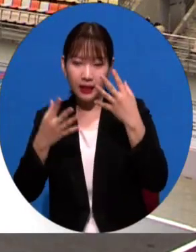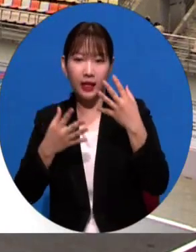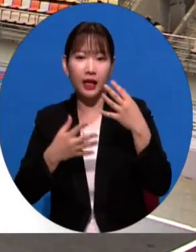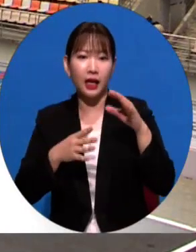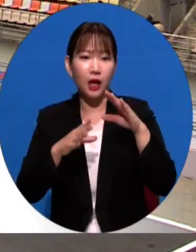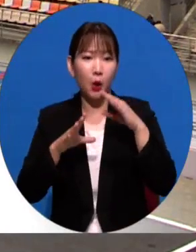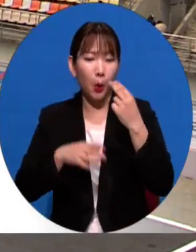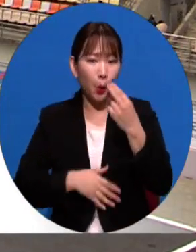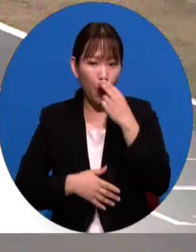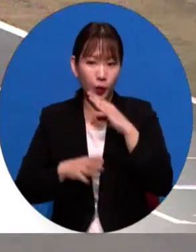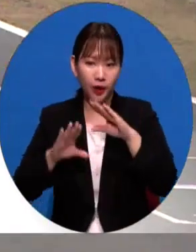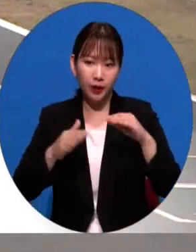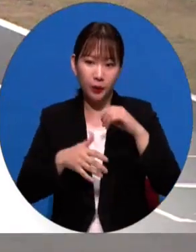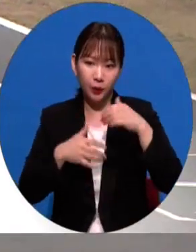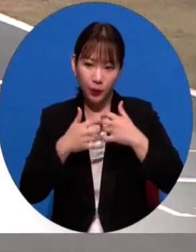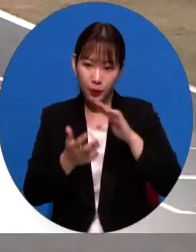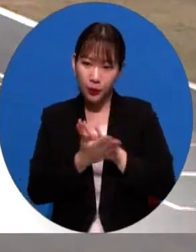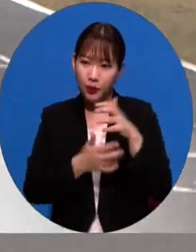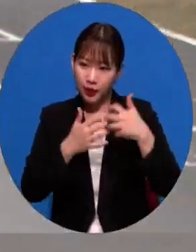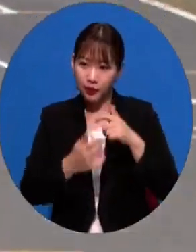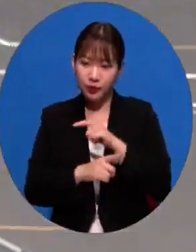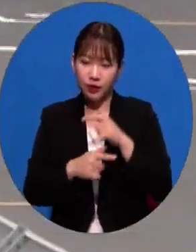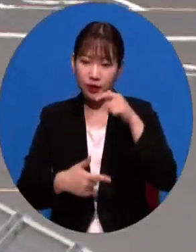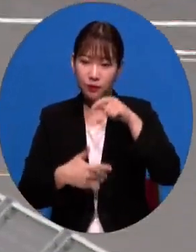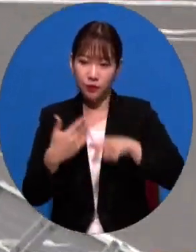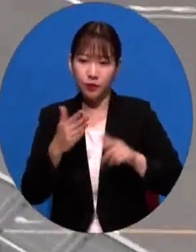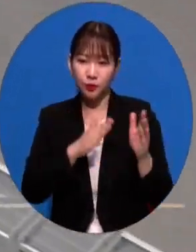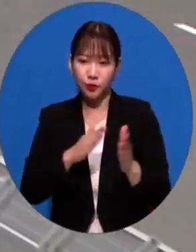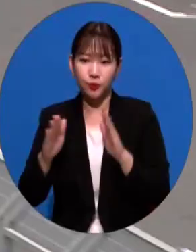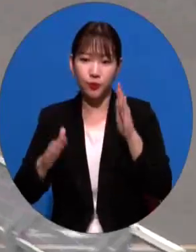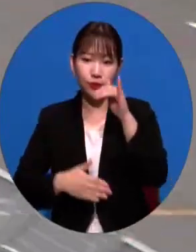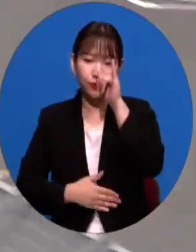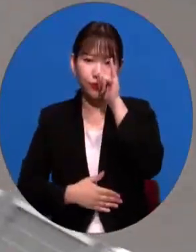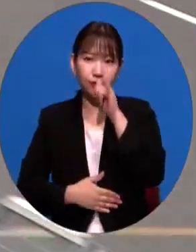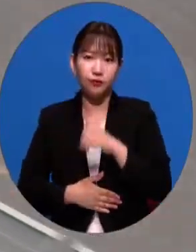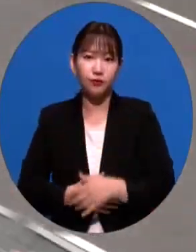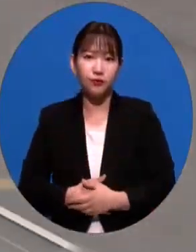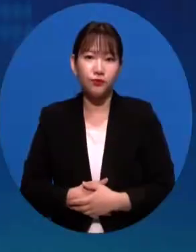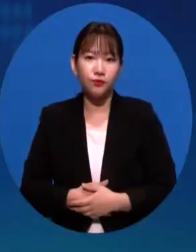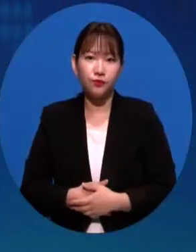등 관람객들을 위한 다채로운 체험 프로그램도 마련됐습니다.